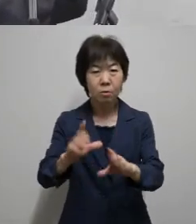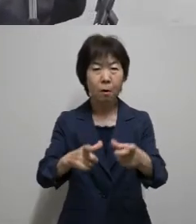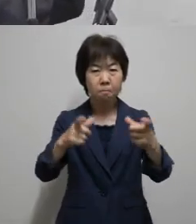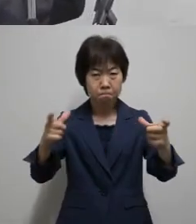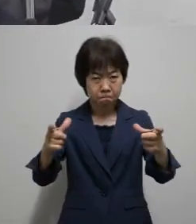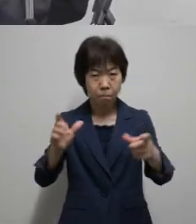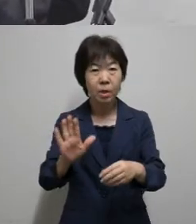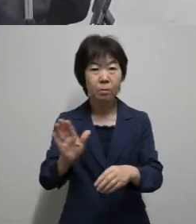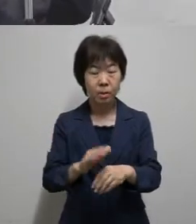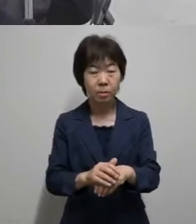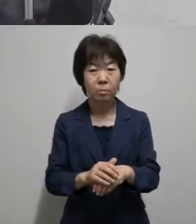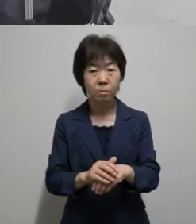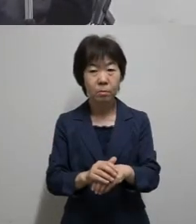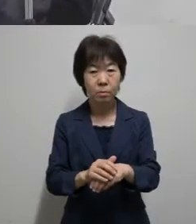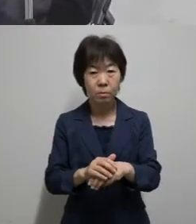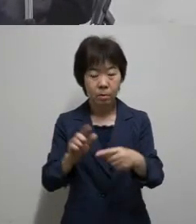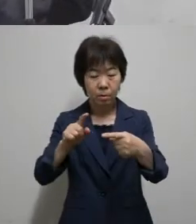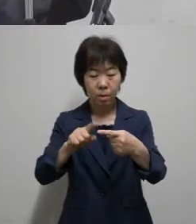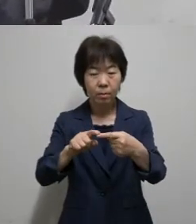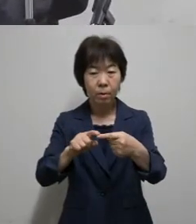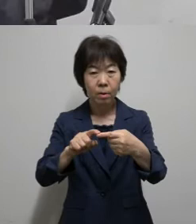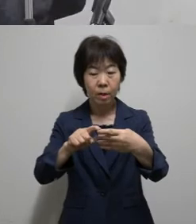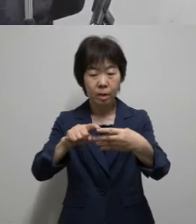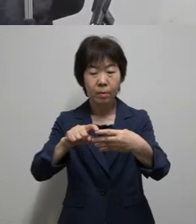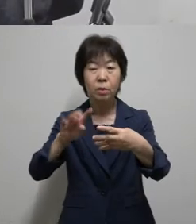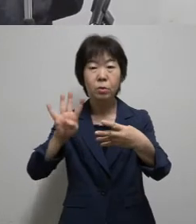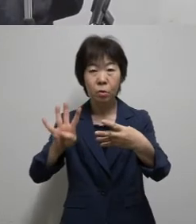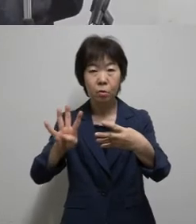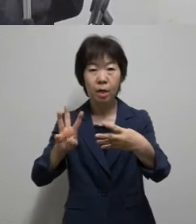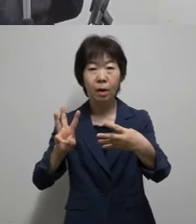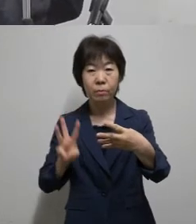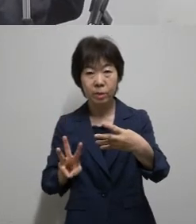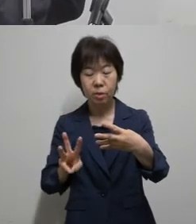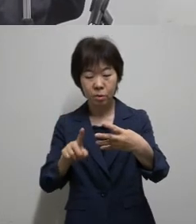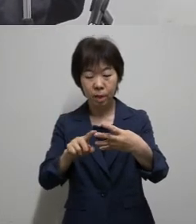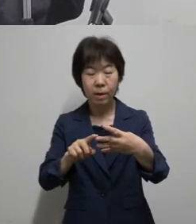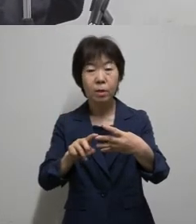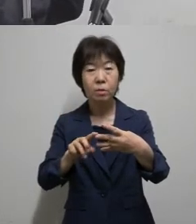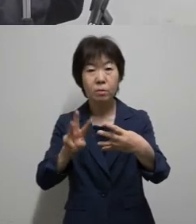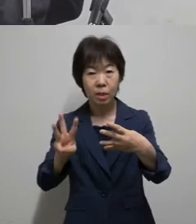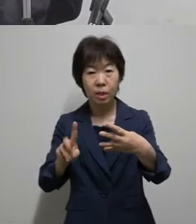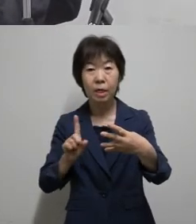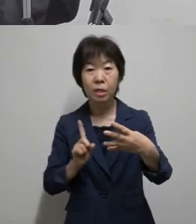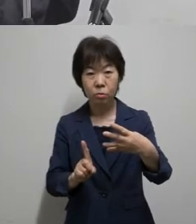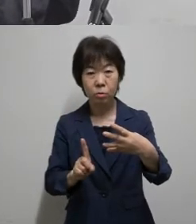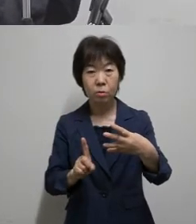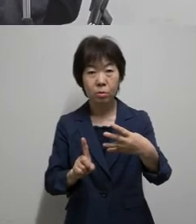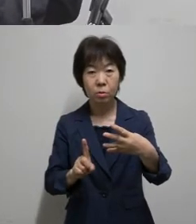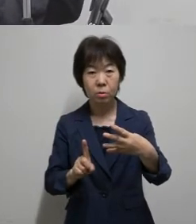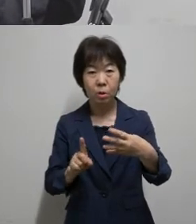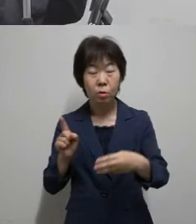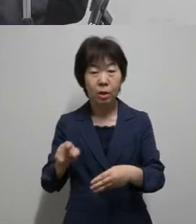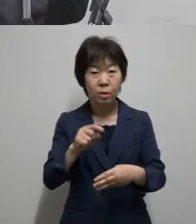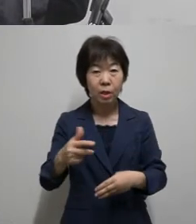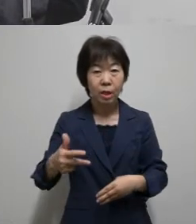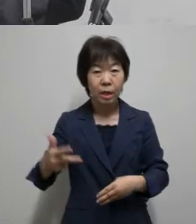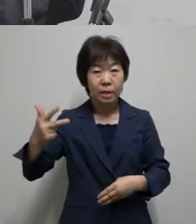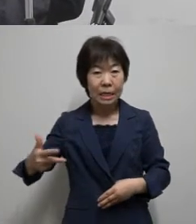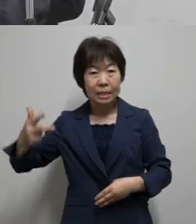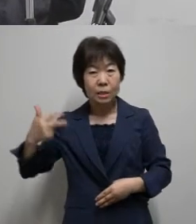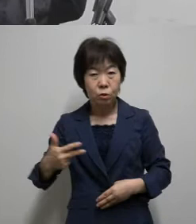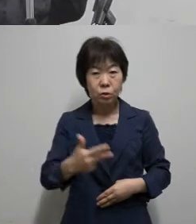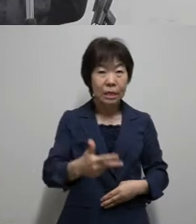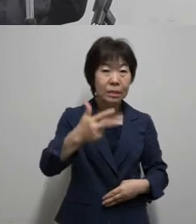ステージ4が3つステージ3が1つそれぞれ先々週先週と比べて